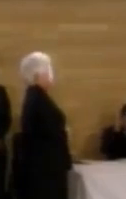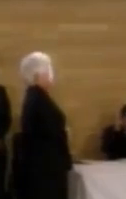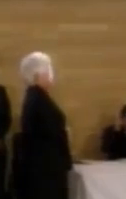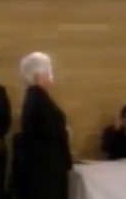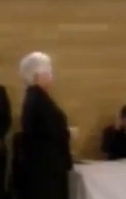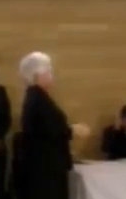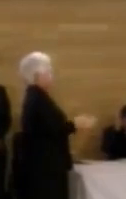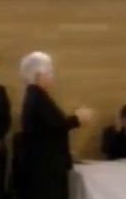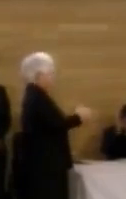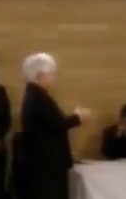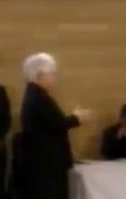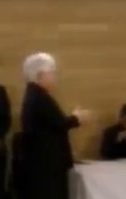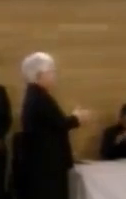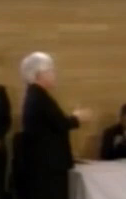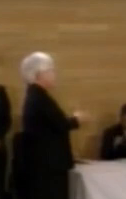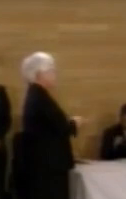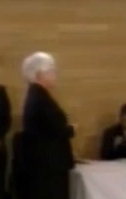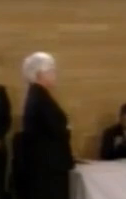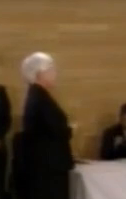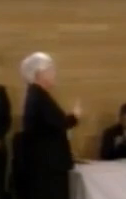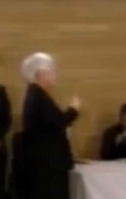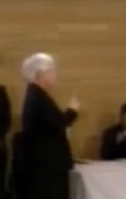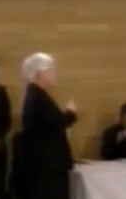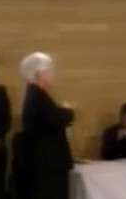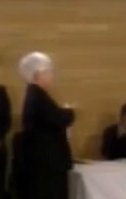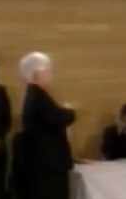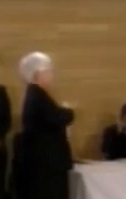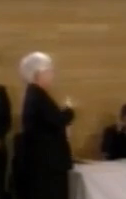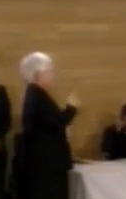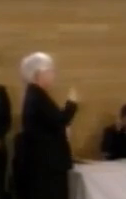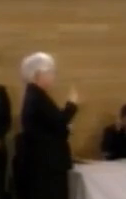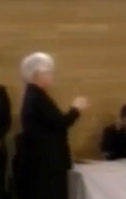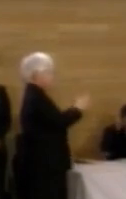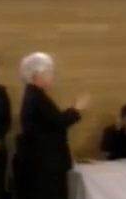に御霊が永遠に